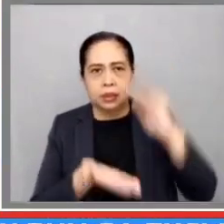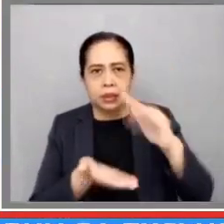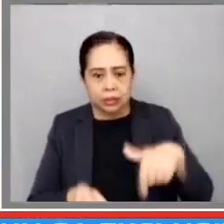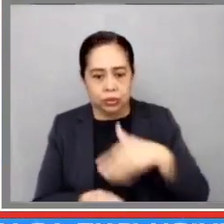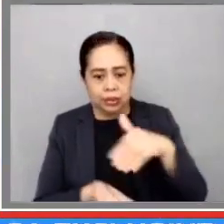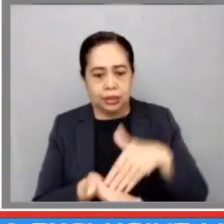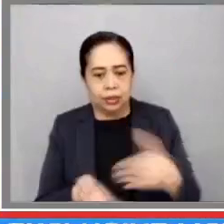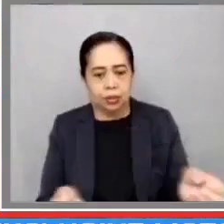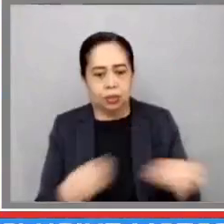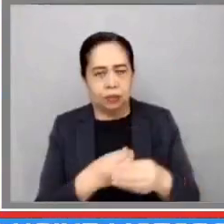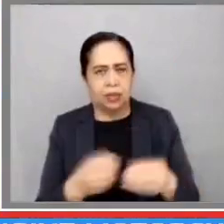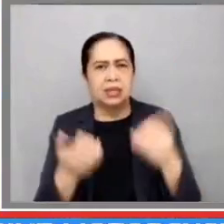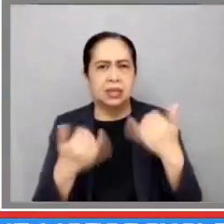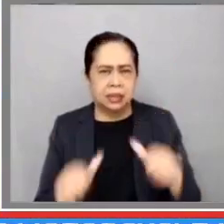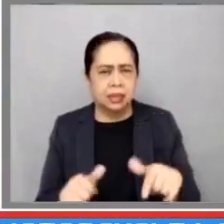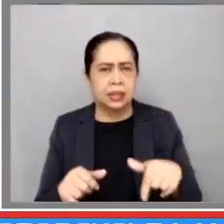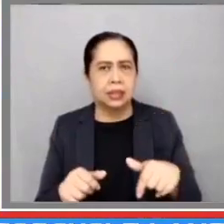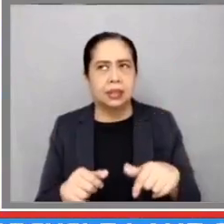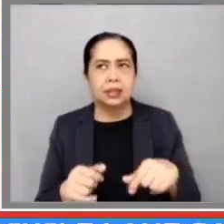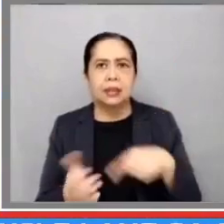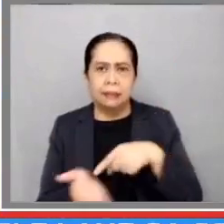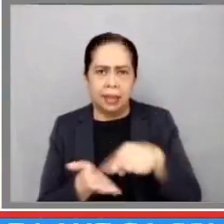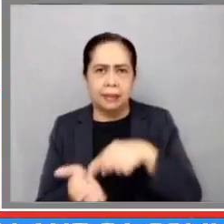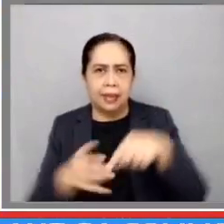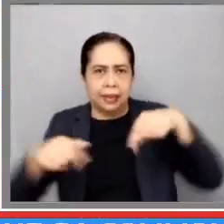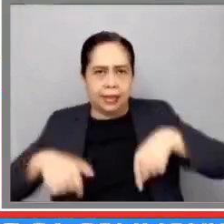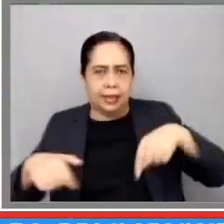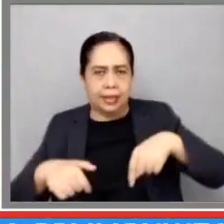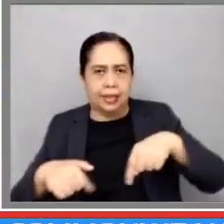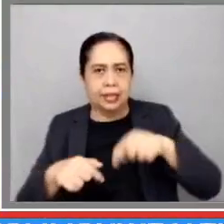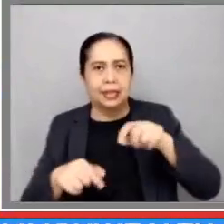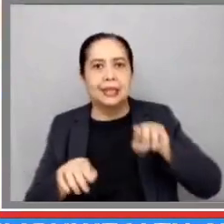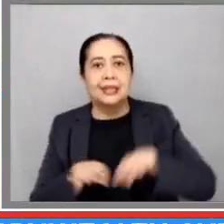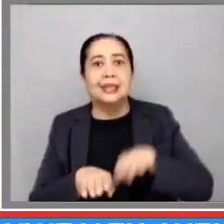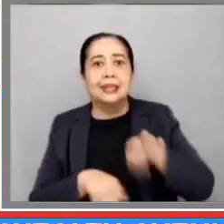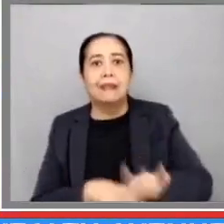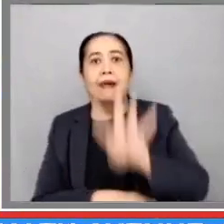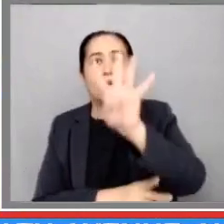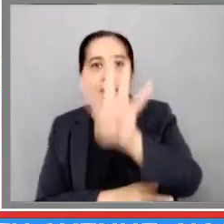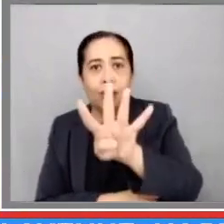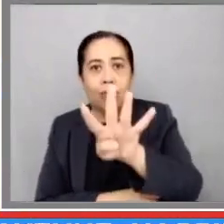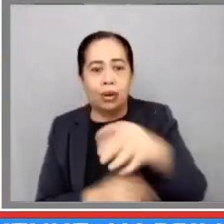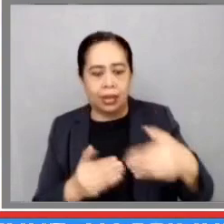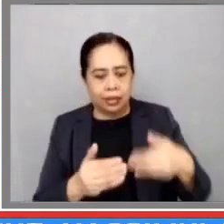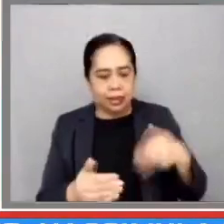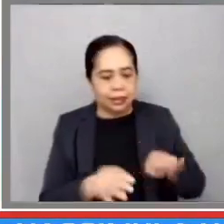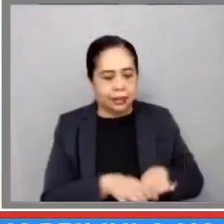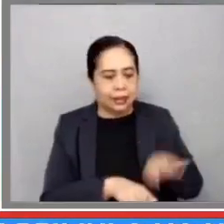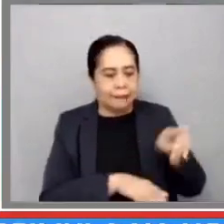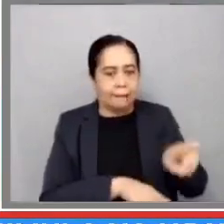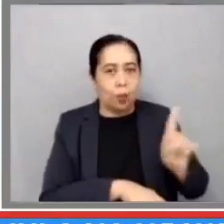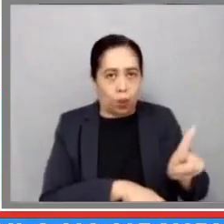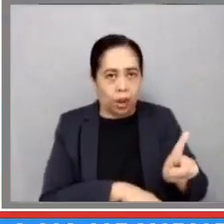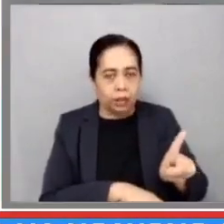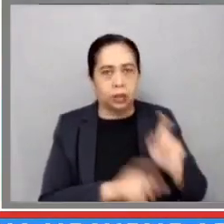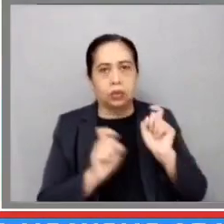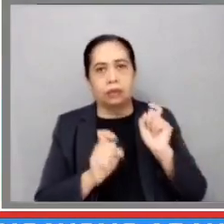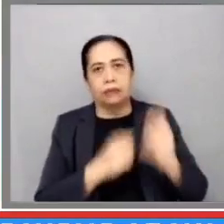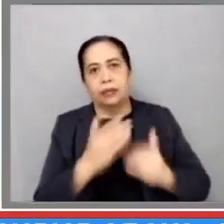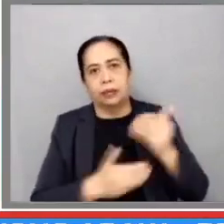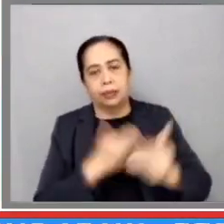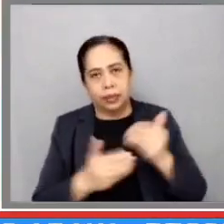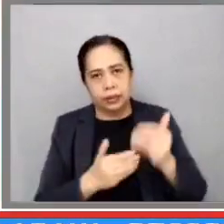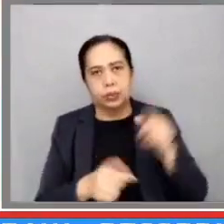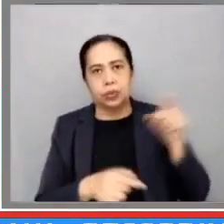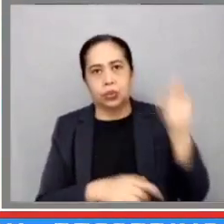na dito pa rin mangyayari po yung payout, yung po step 4. Ano po? So, ito pong step 1, nang sa ganun, mabilis po natin silang